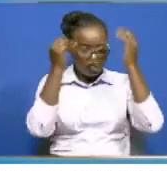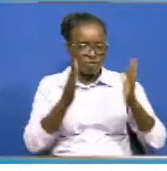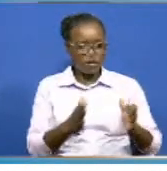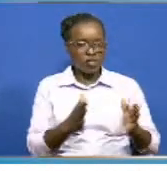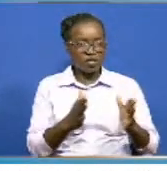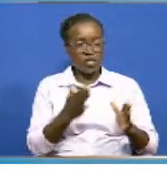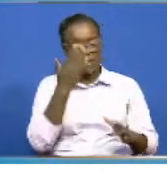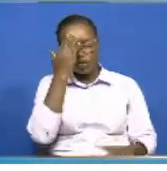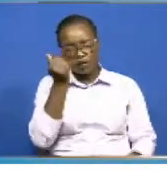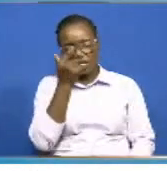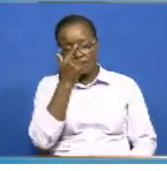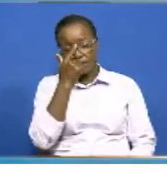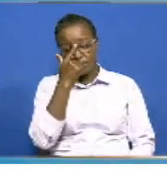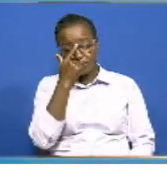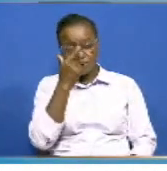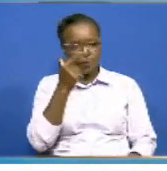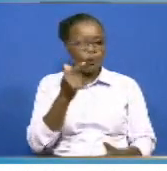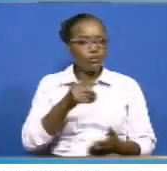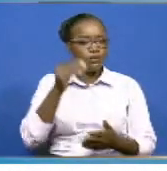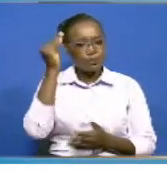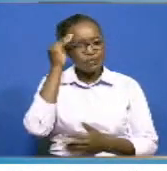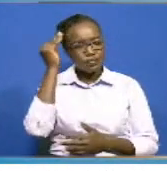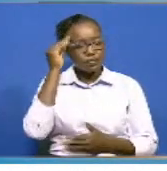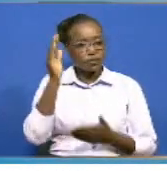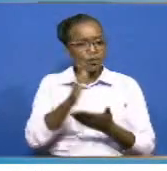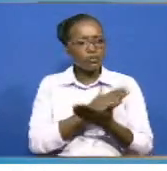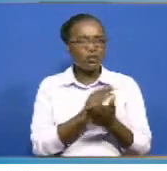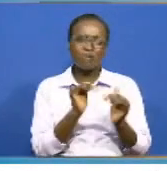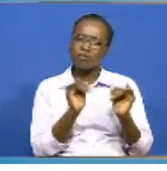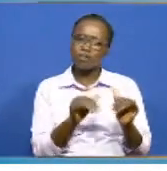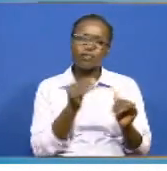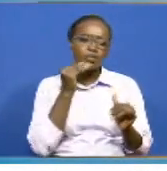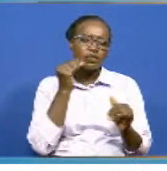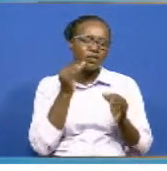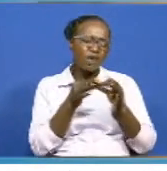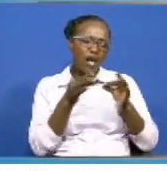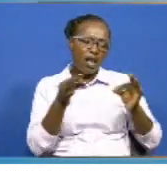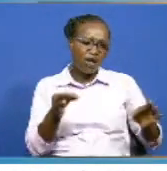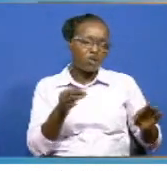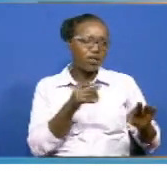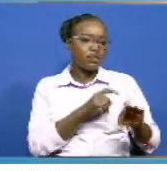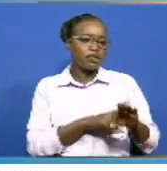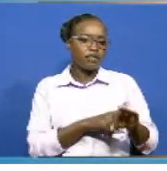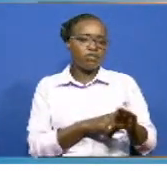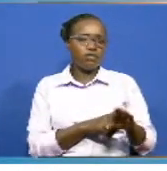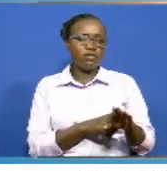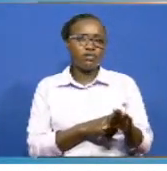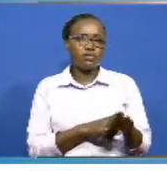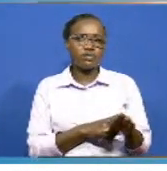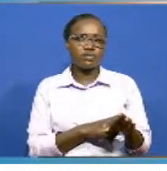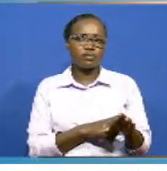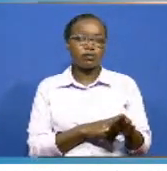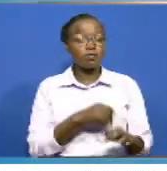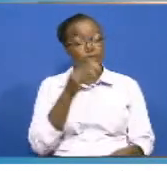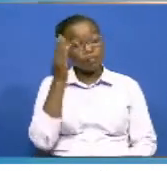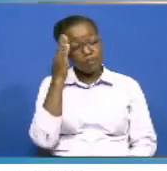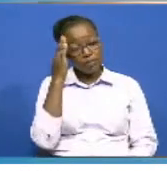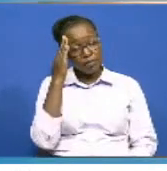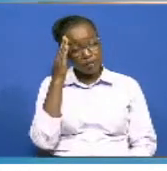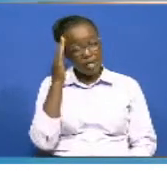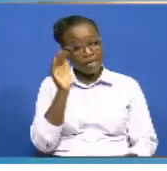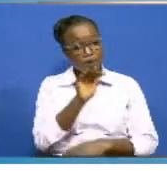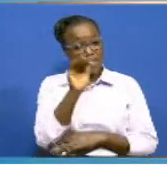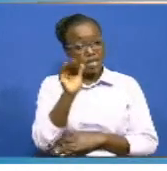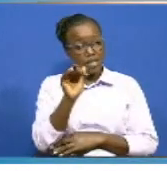Maanake unapoangalia katika sekta ya elimu ni kwamba wanafunzi walisalia nyumbani kwa muda mrefu na walikuwa na agizo ya kwamba watumie